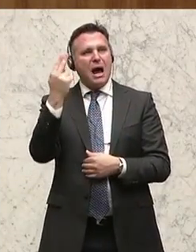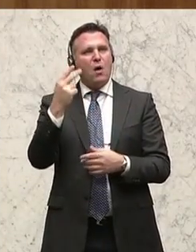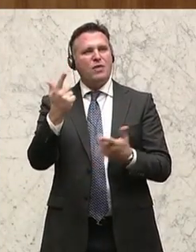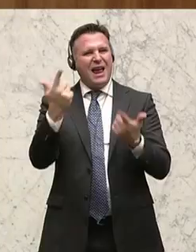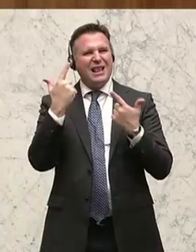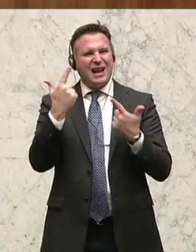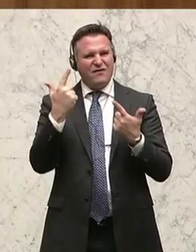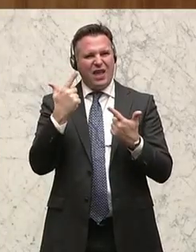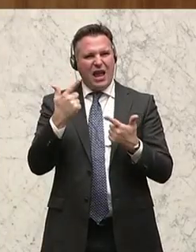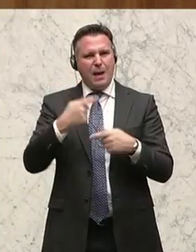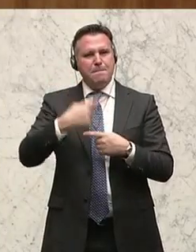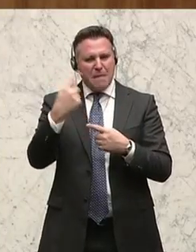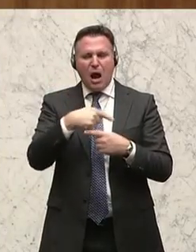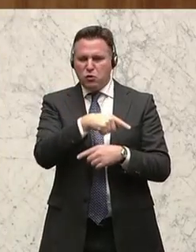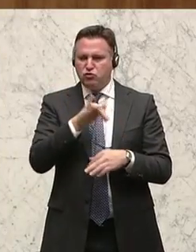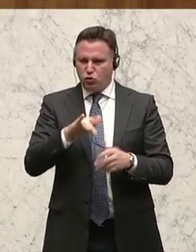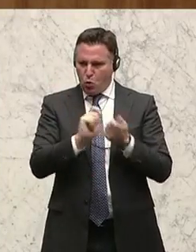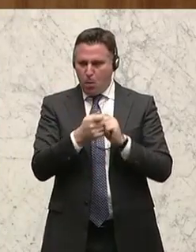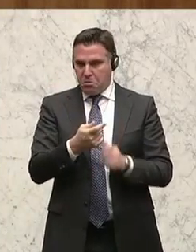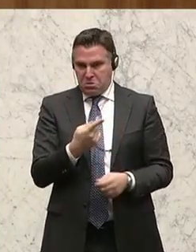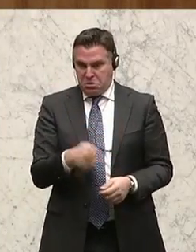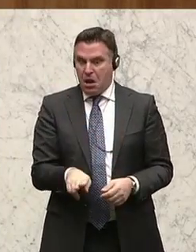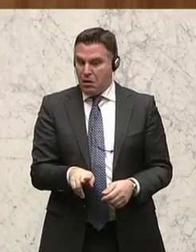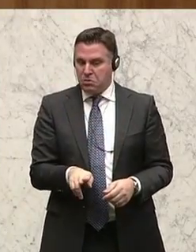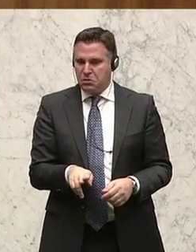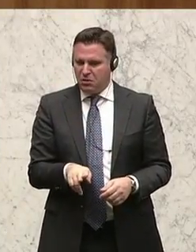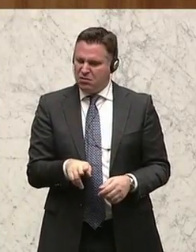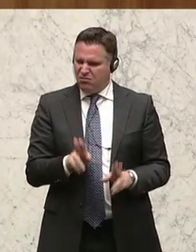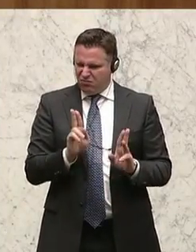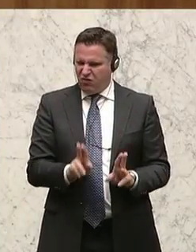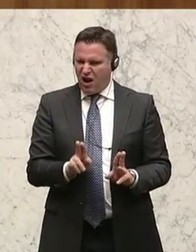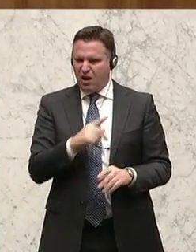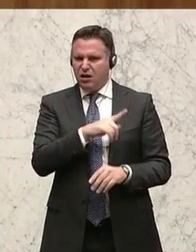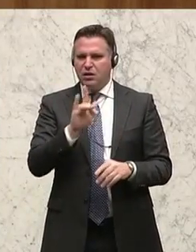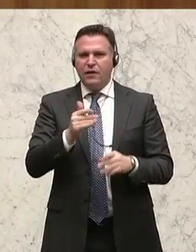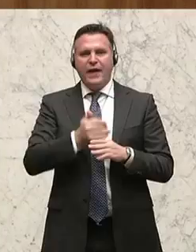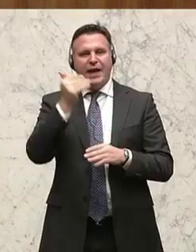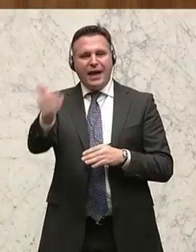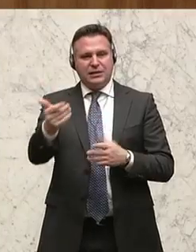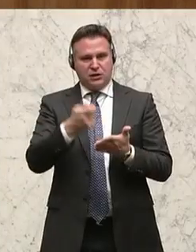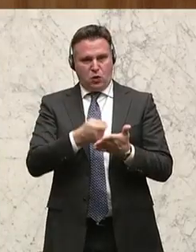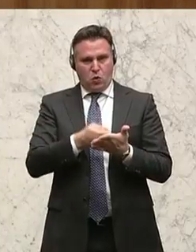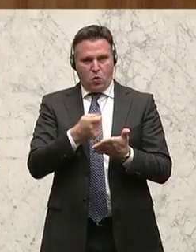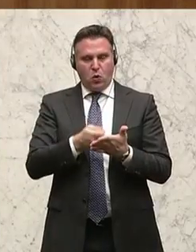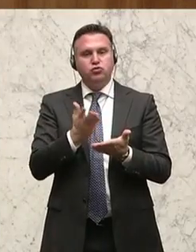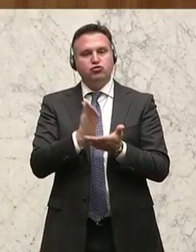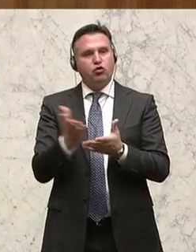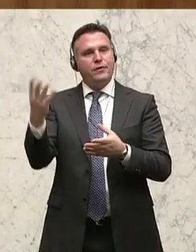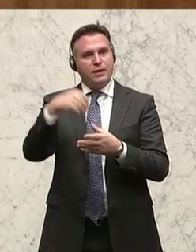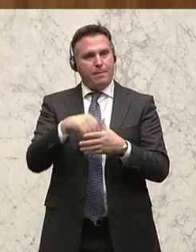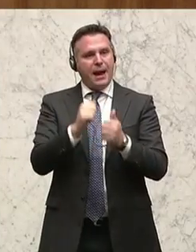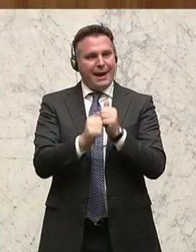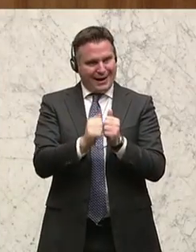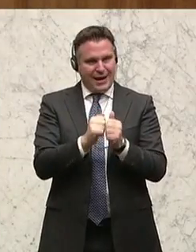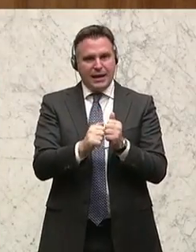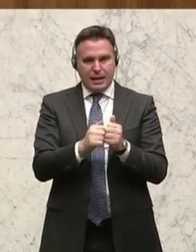Lkw, das verblüfft mich. Richtig ist ja, dass die externen Kosten stärker eingerechnet werden als